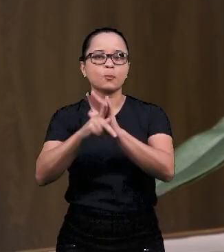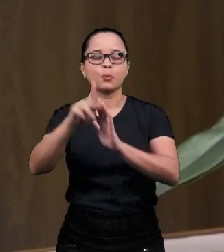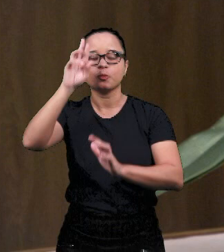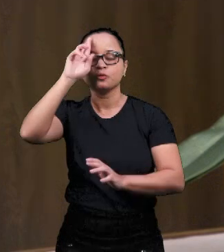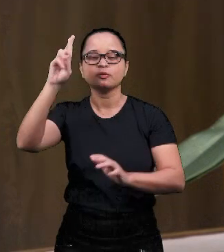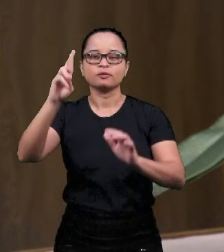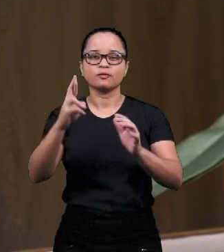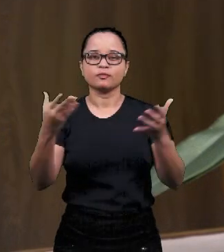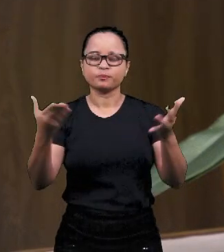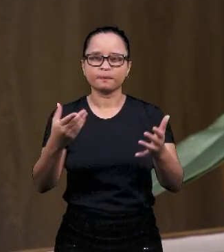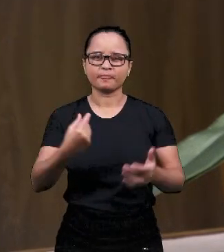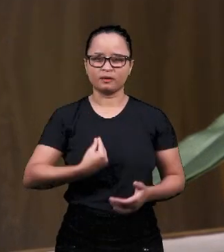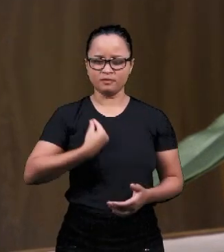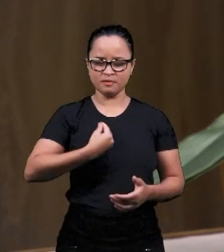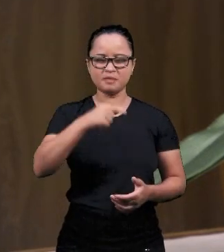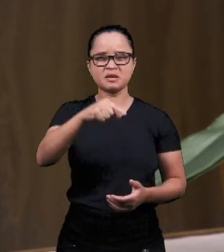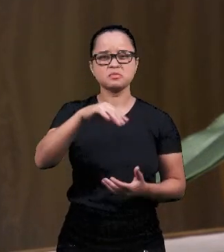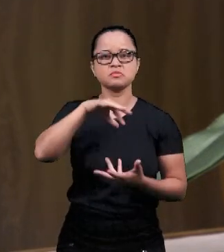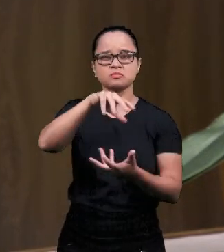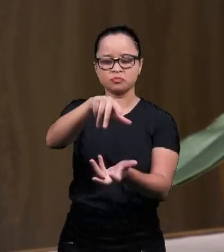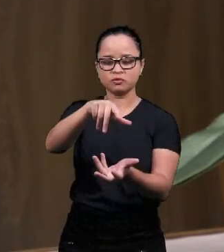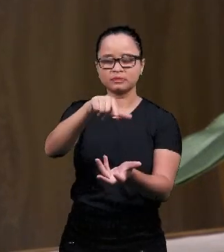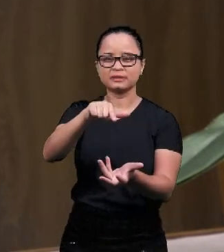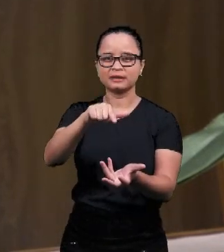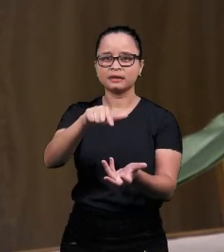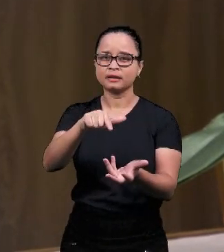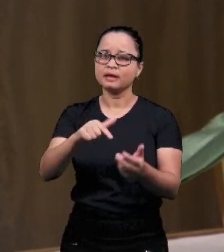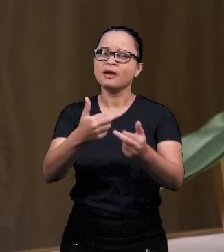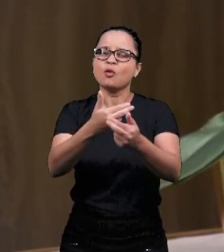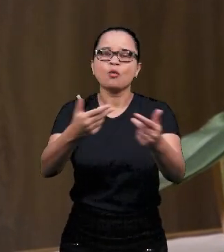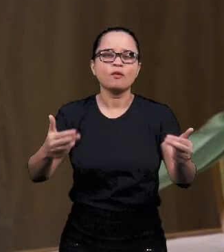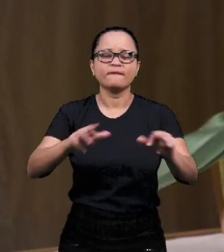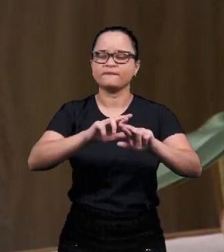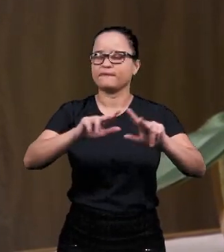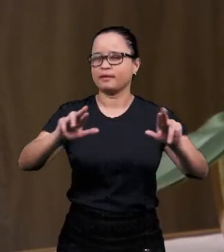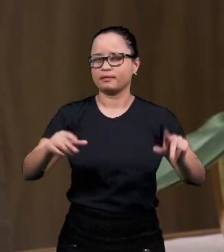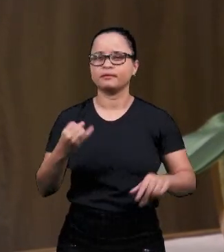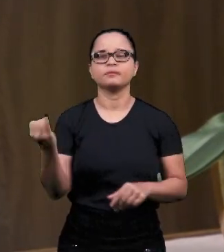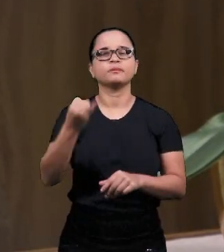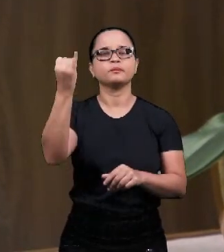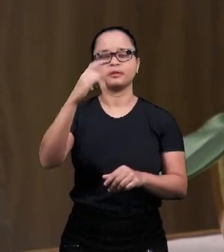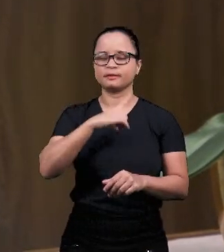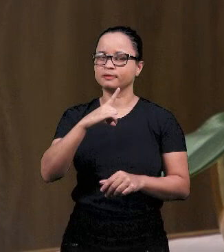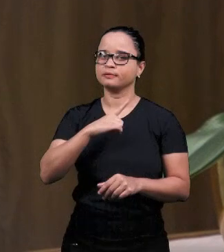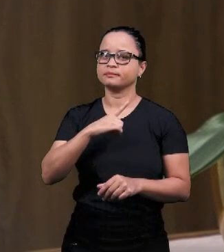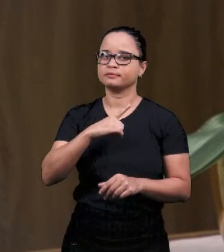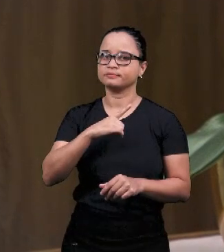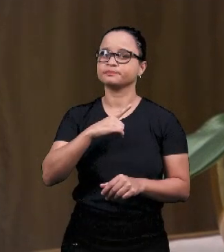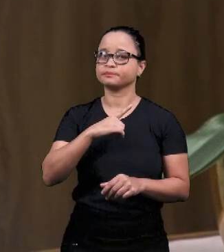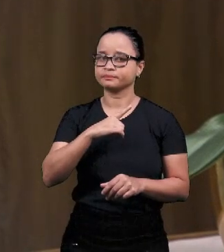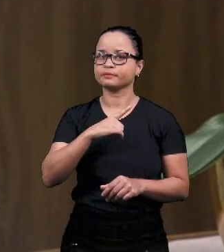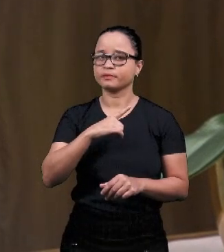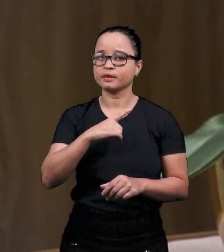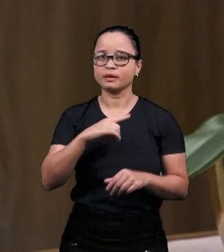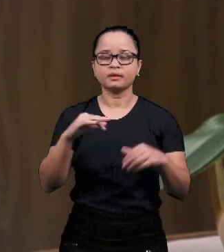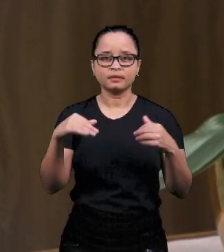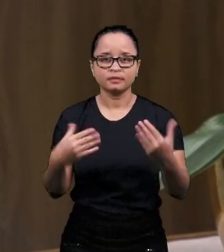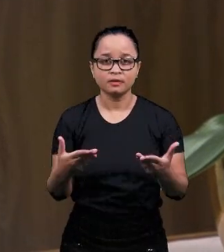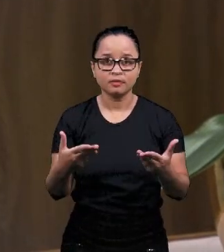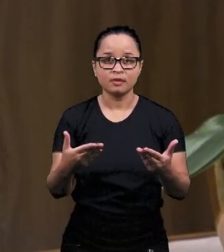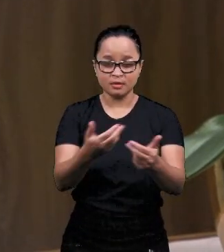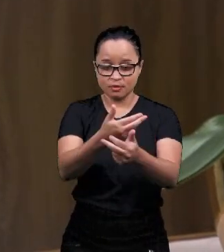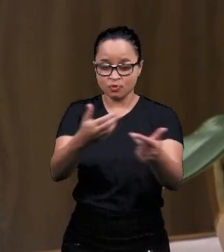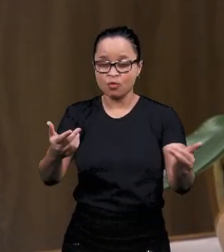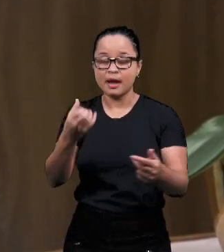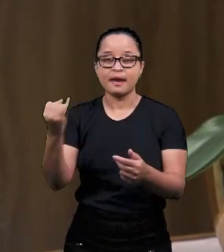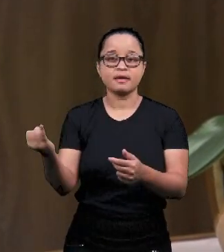Господа. Мы живем в мире, где много вещей очень важных, и эти вещи